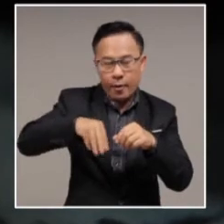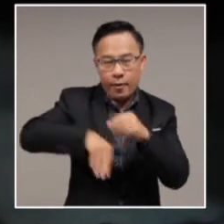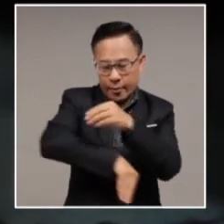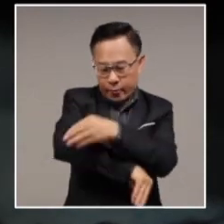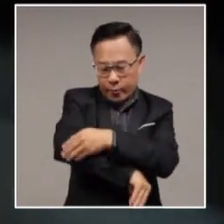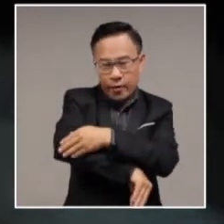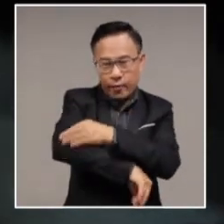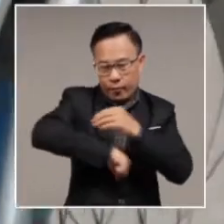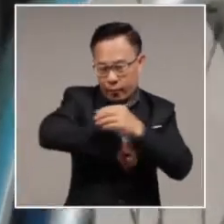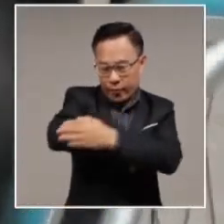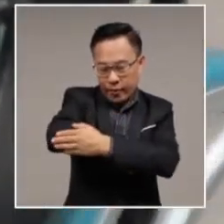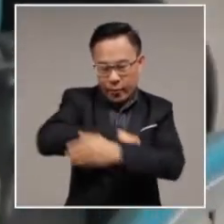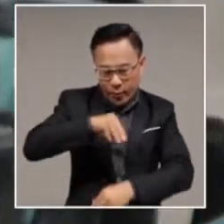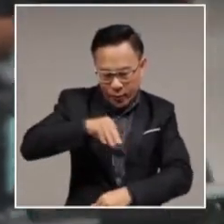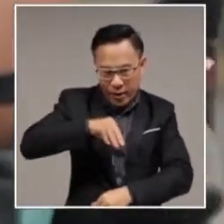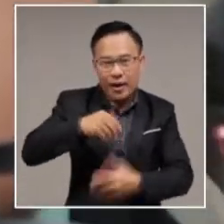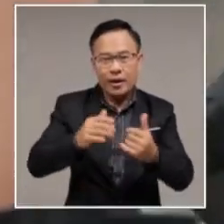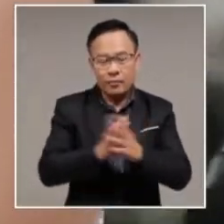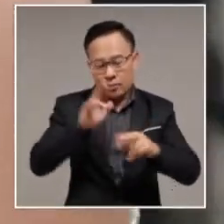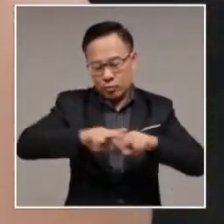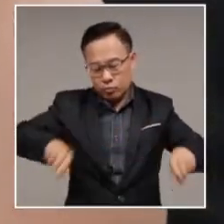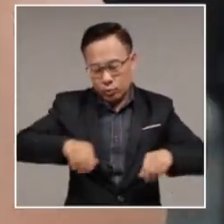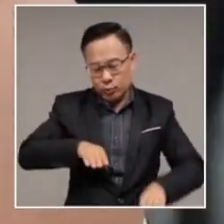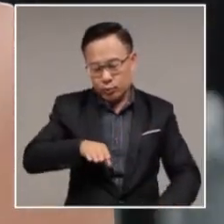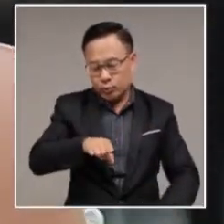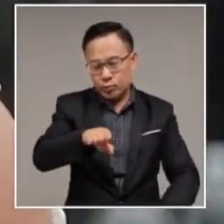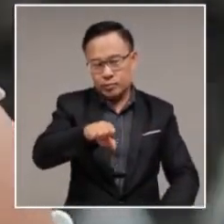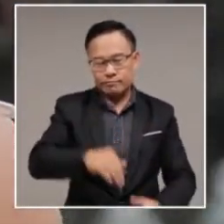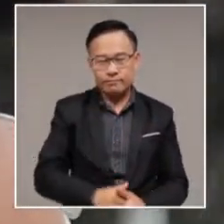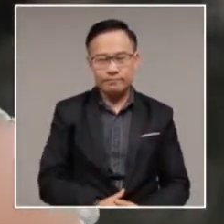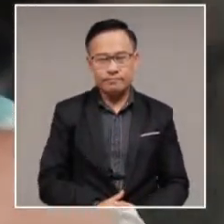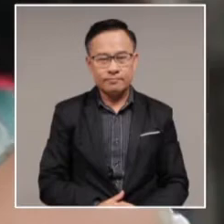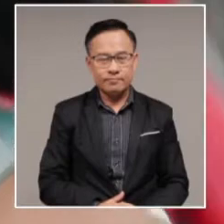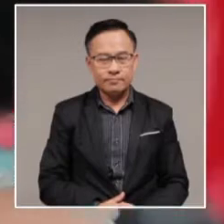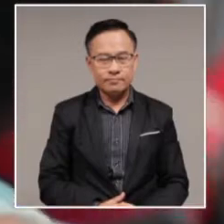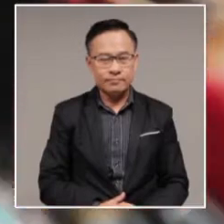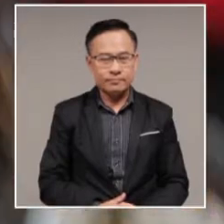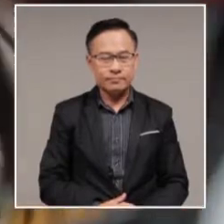มาส์โน้ตบุ๊กภาพพี่นุ้ยเข็นวีลแชร์มาตามถนนคอนกรีตในหมู่บ้าน